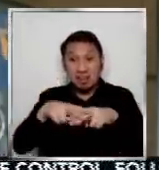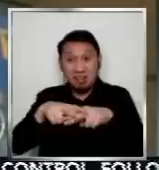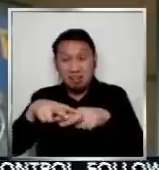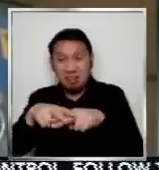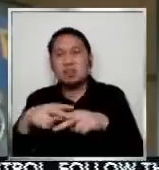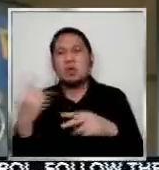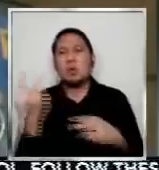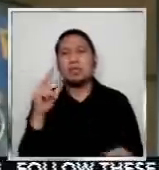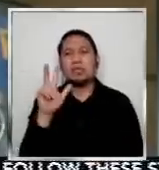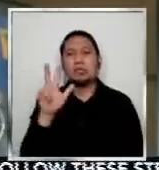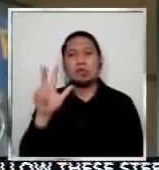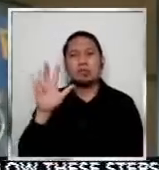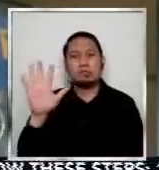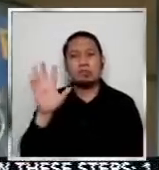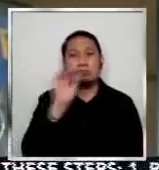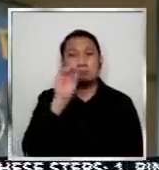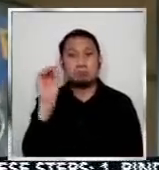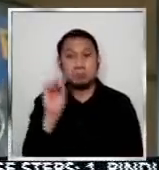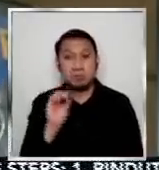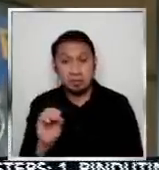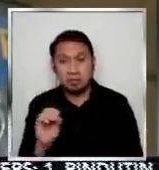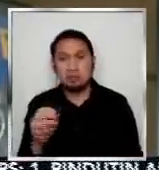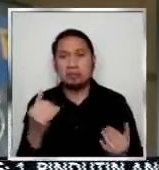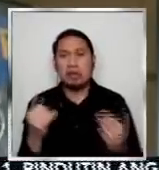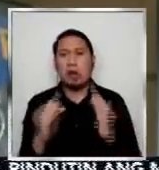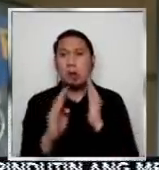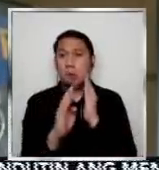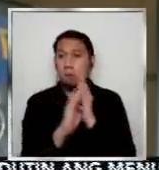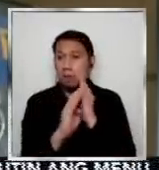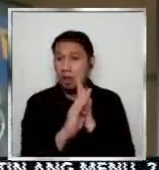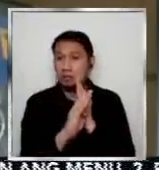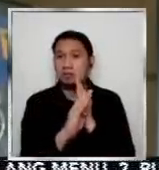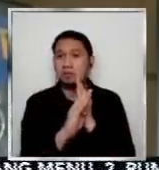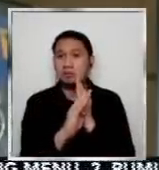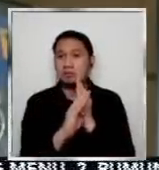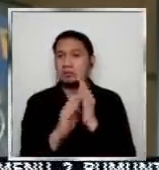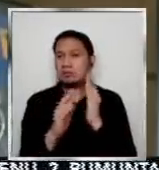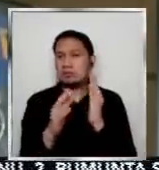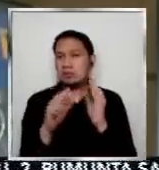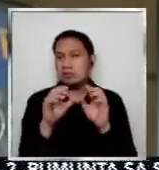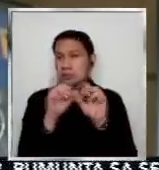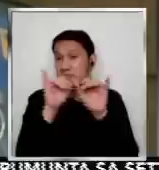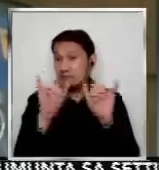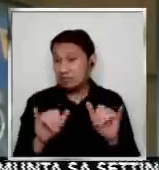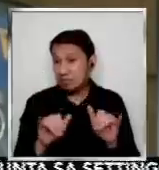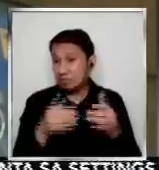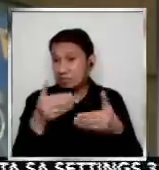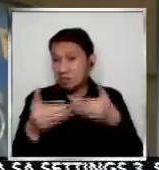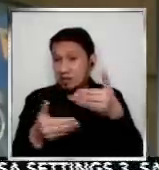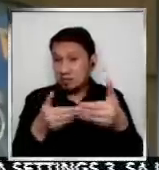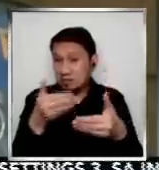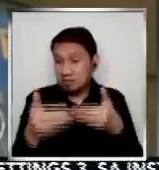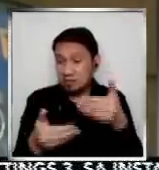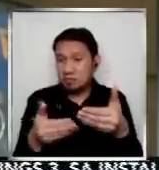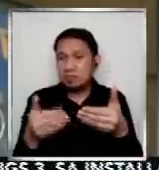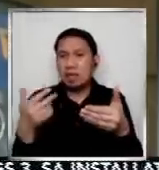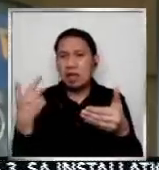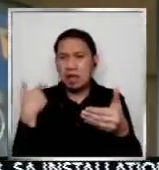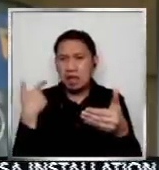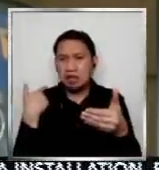35%. Ito hong bus augmentation system ay magkakaroon ng tinatawag na dedicated